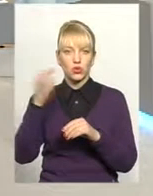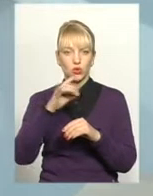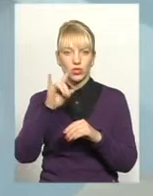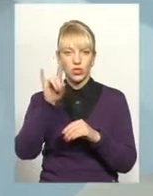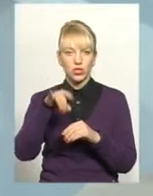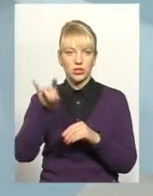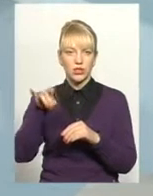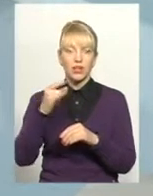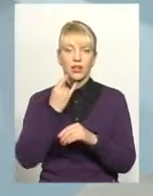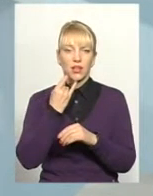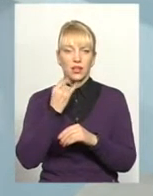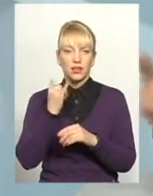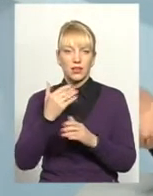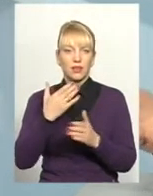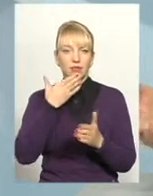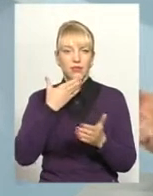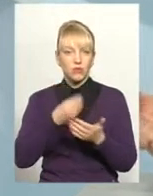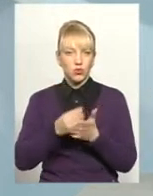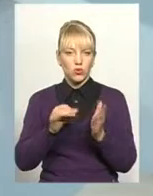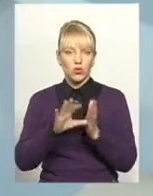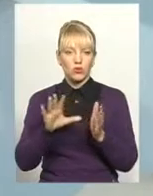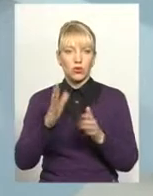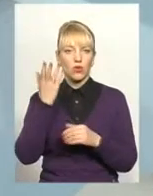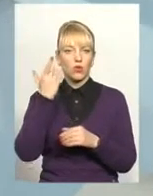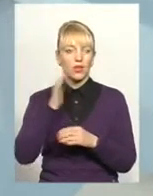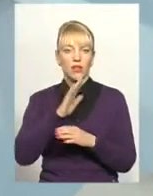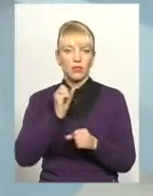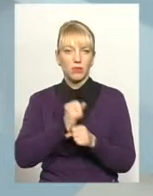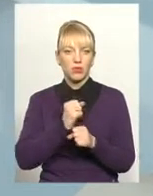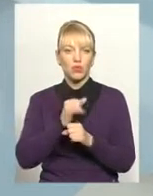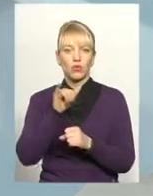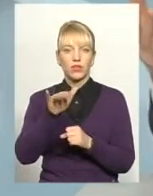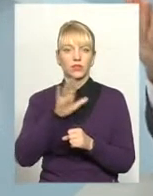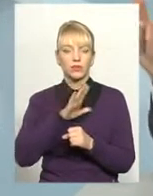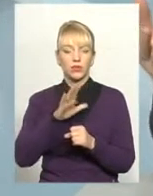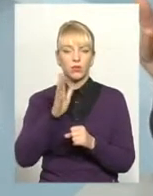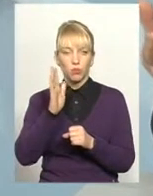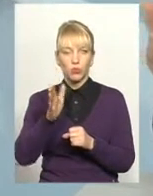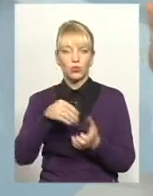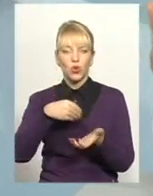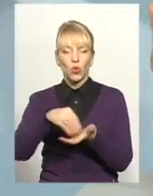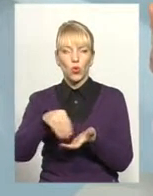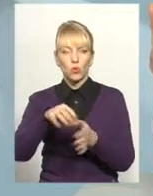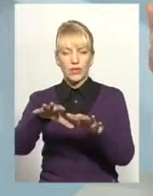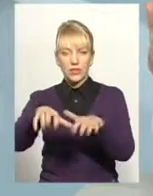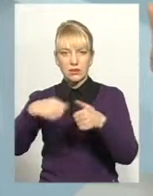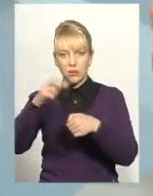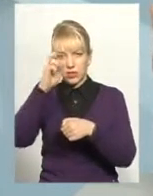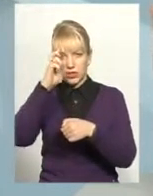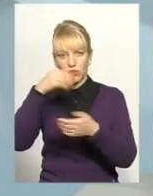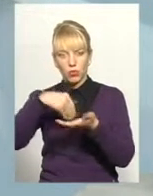мати свою електроенергію, навіть коли вони не працюють, то буде у вас енергоринок купувати цю електроенергію